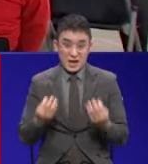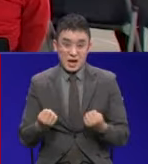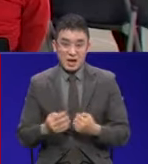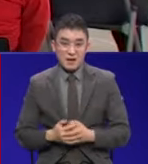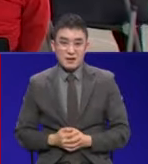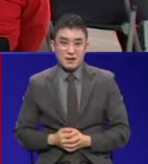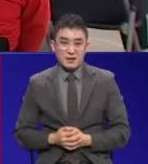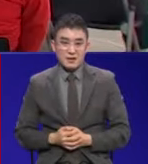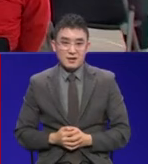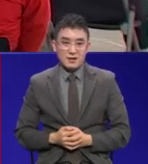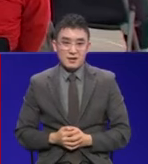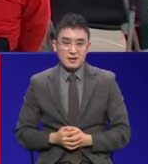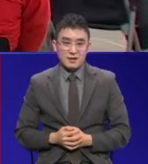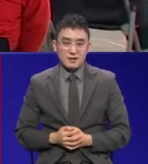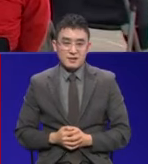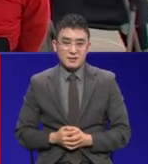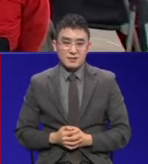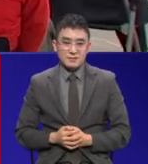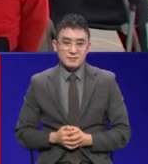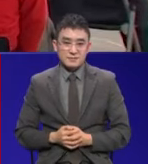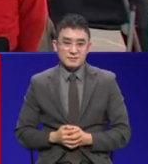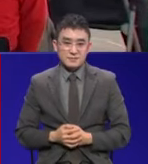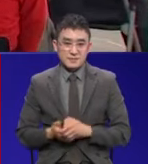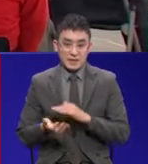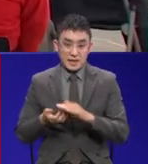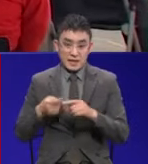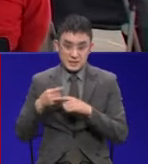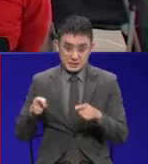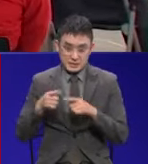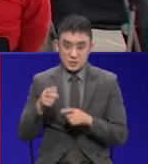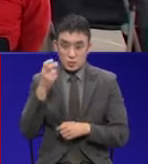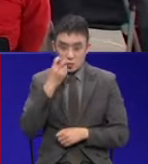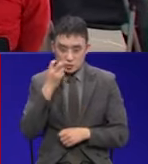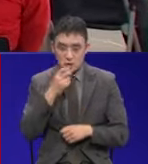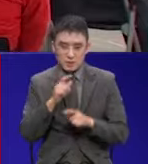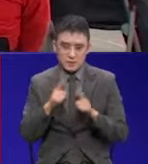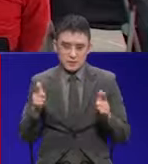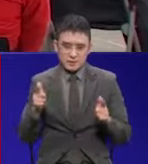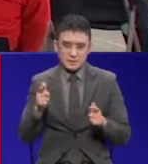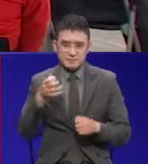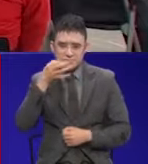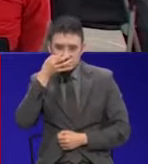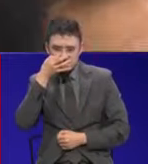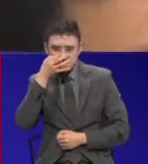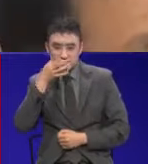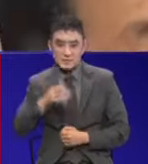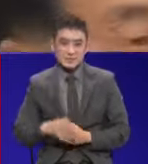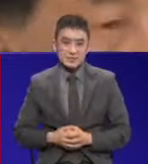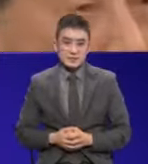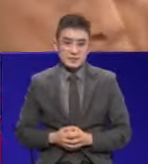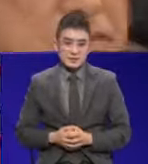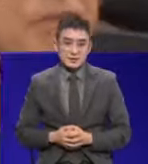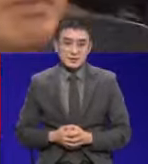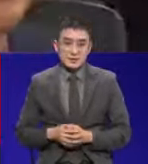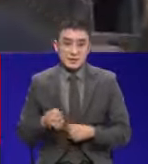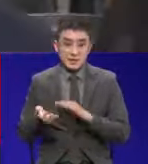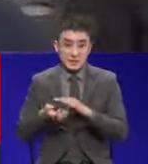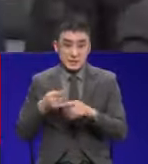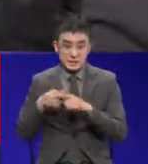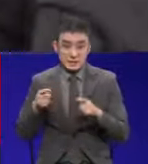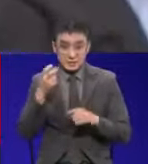네, 국민의힘 김은혜 후보는 JTBC 예측조사와 지상파 출구조사를 지켜봤습니다. 앞서 JTBC 예측조사에서는